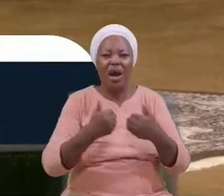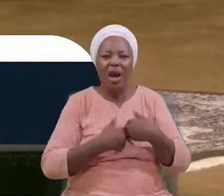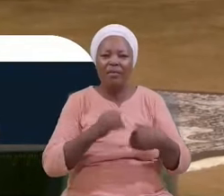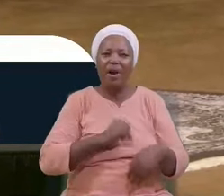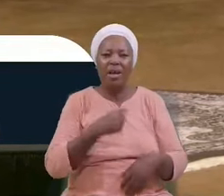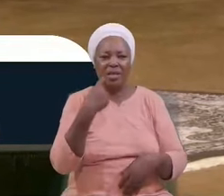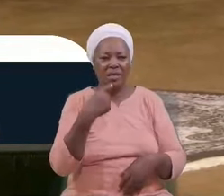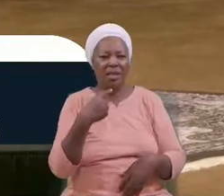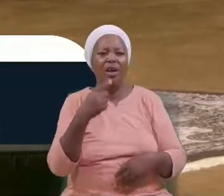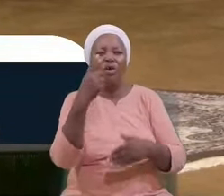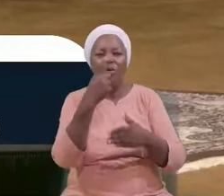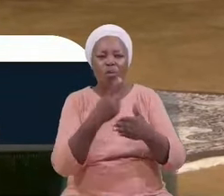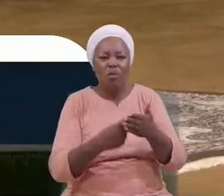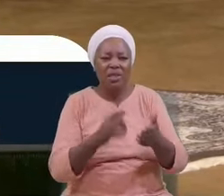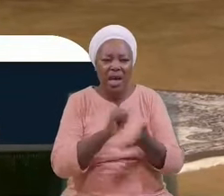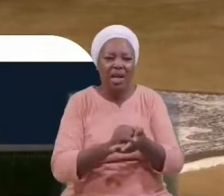comprendre.